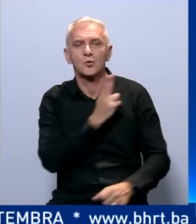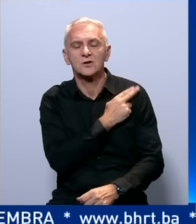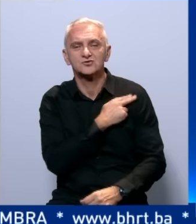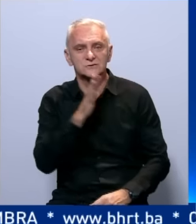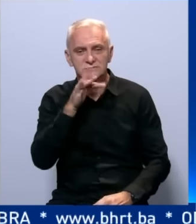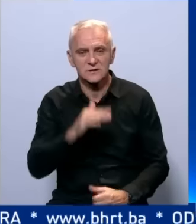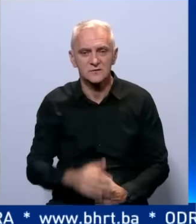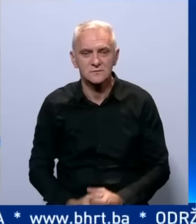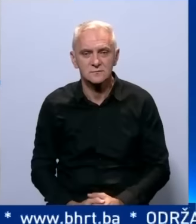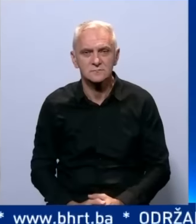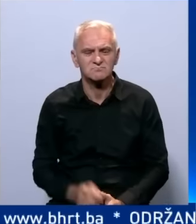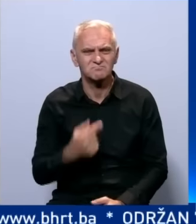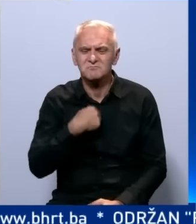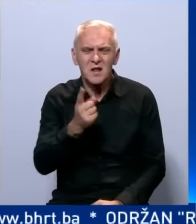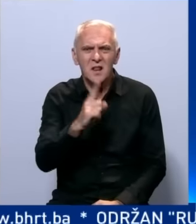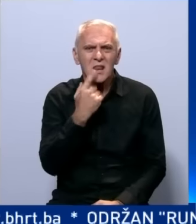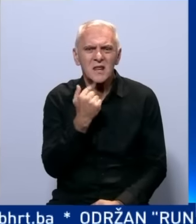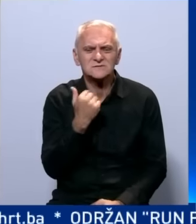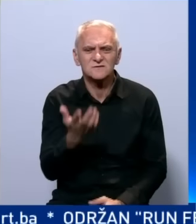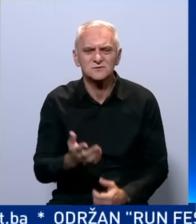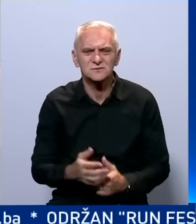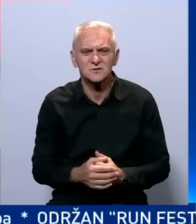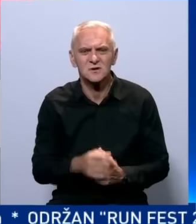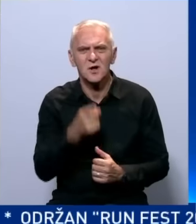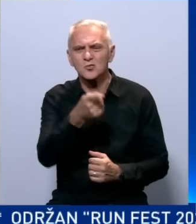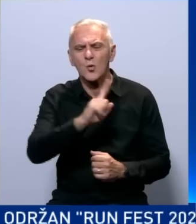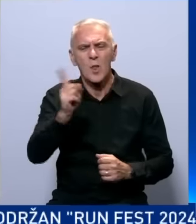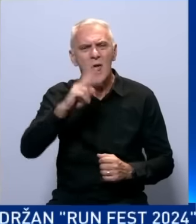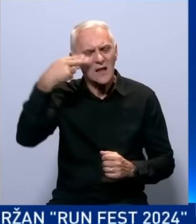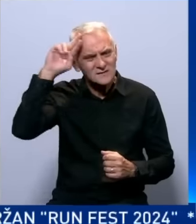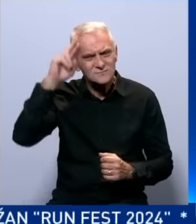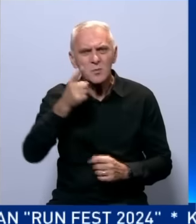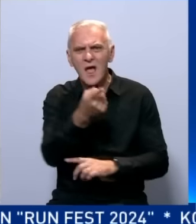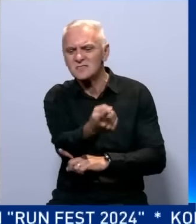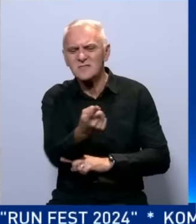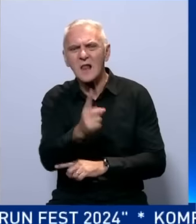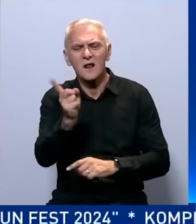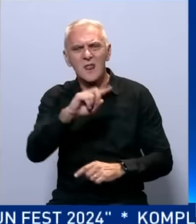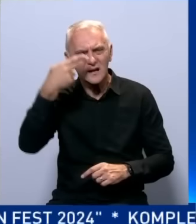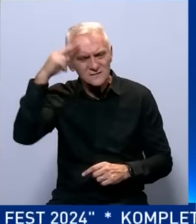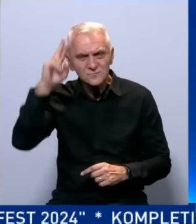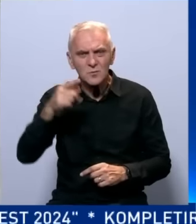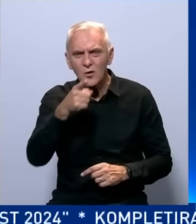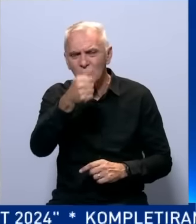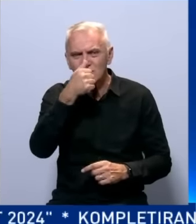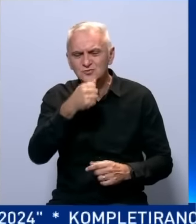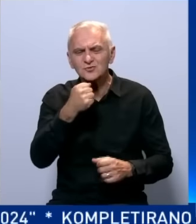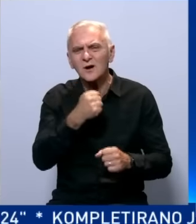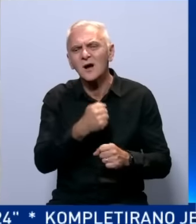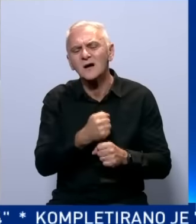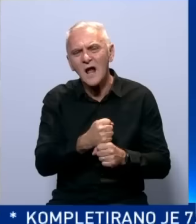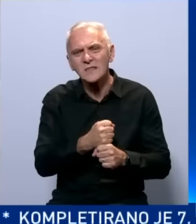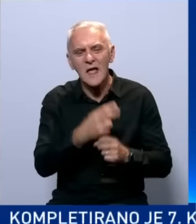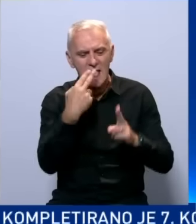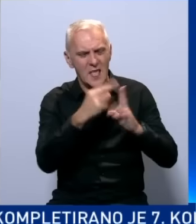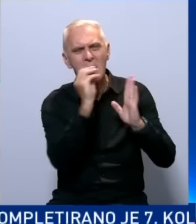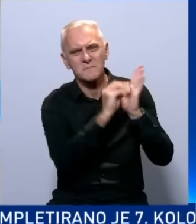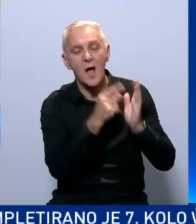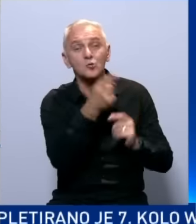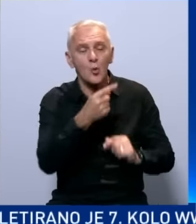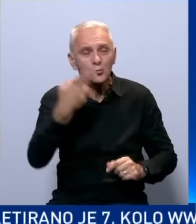Sarajeva. Ne dopada mi se, mogao, jer to nije spomenik. Tenk nije spomenik. Ovo što rade i mene stavljaju, to je spomenik.